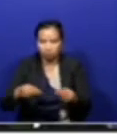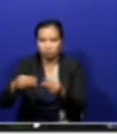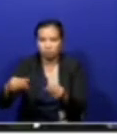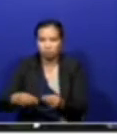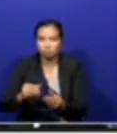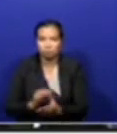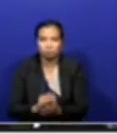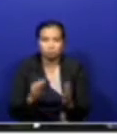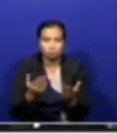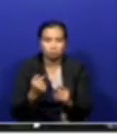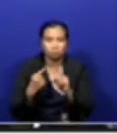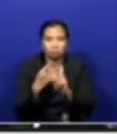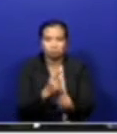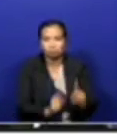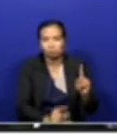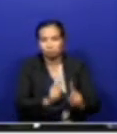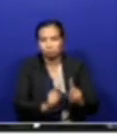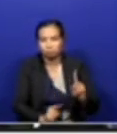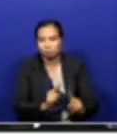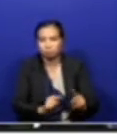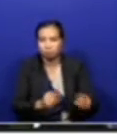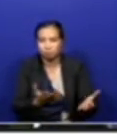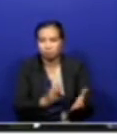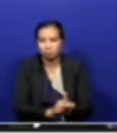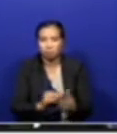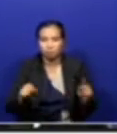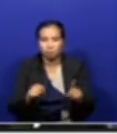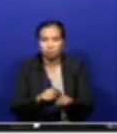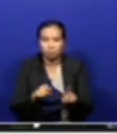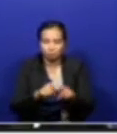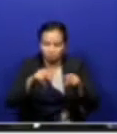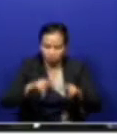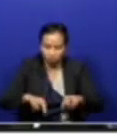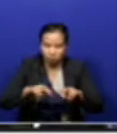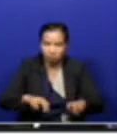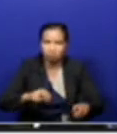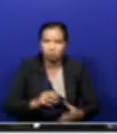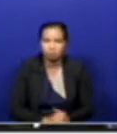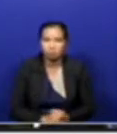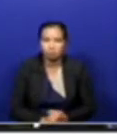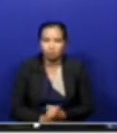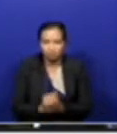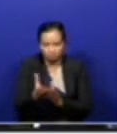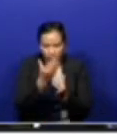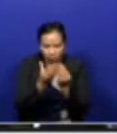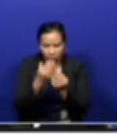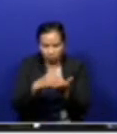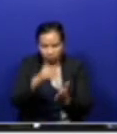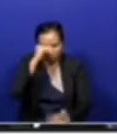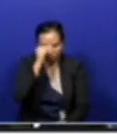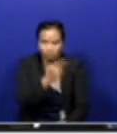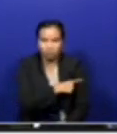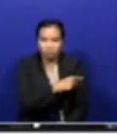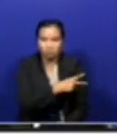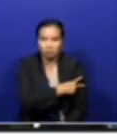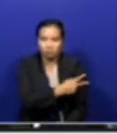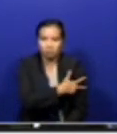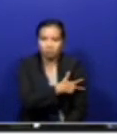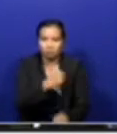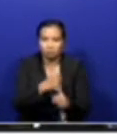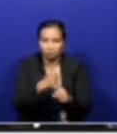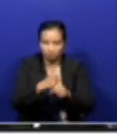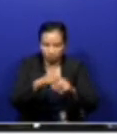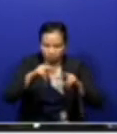ฏว่าไม่มีการติดตามผลครับทั้งที่มันเหมือนกับงานวิจัยนะครับเราเรียนปริญญาตรีโทเอกก็จะทำวิจัยต่อเนื่